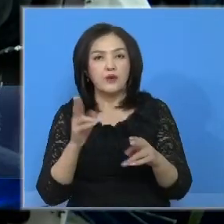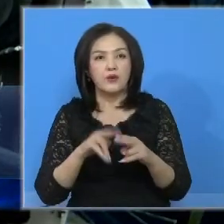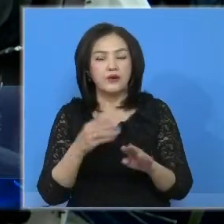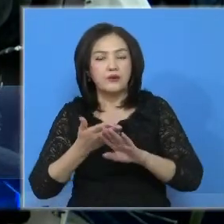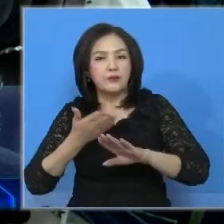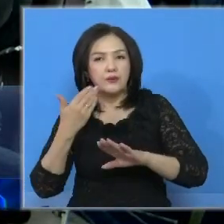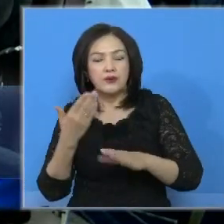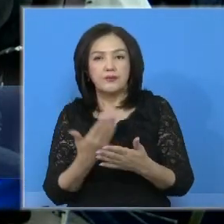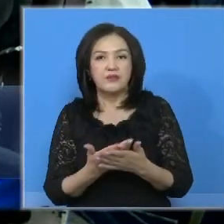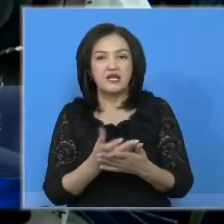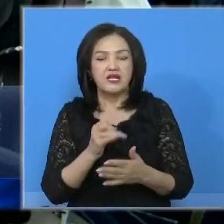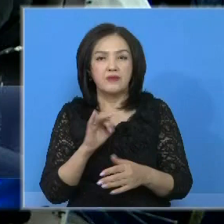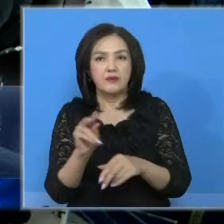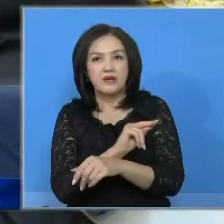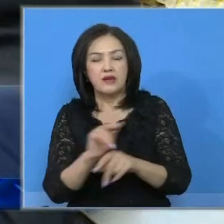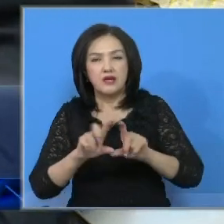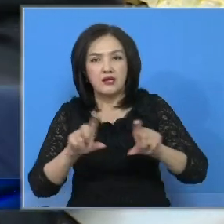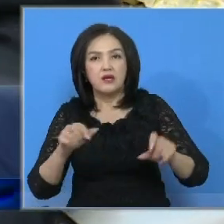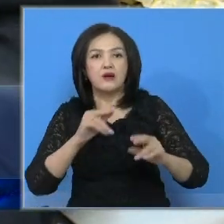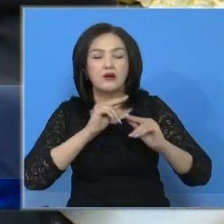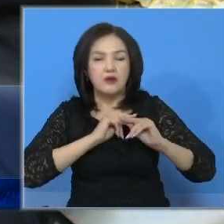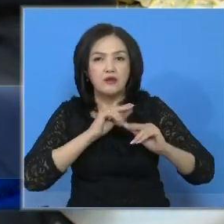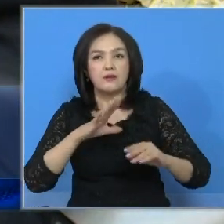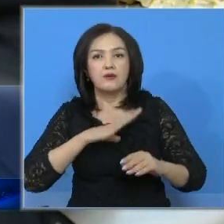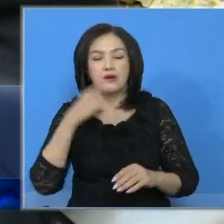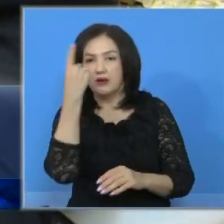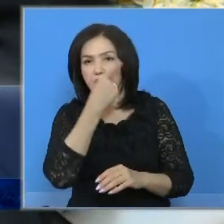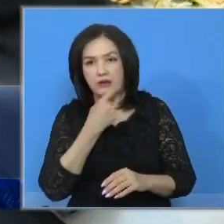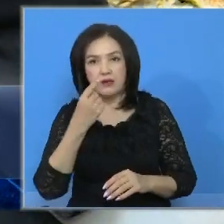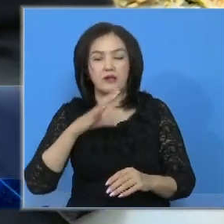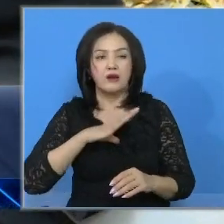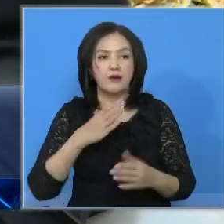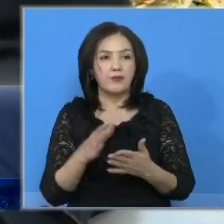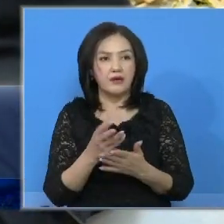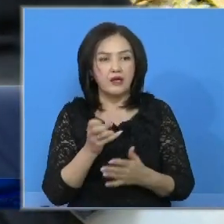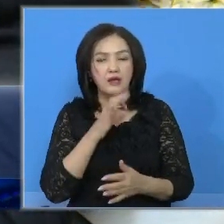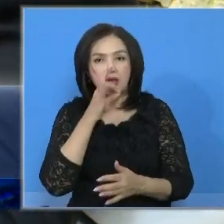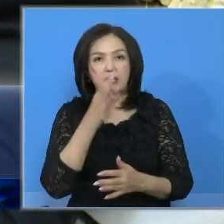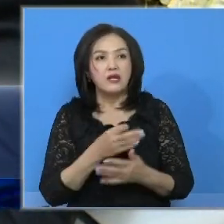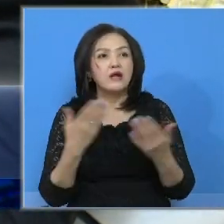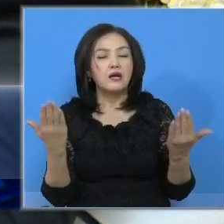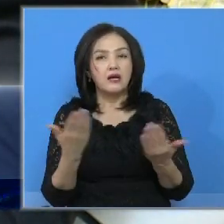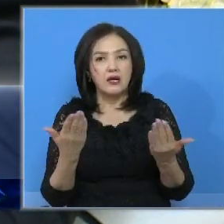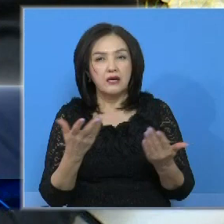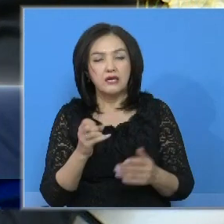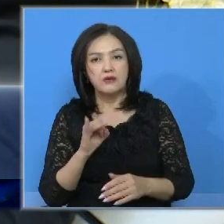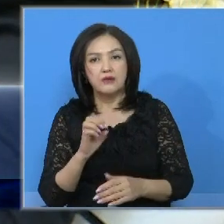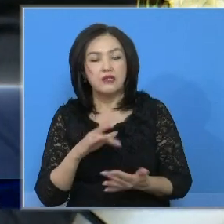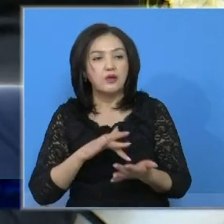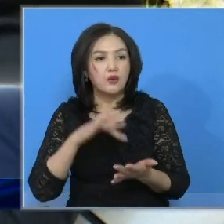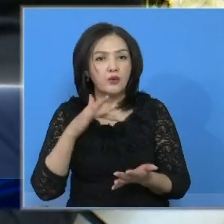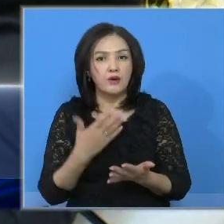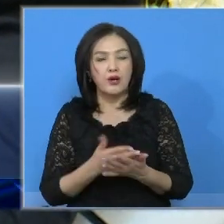шейін реабилитациялық орталықтар жұмыс істеді ғой енді. Көптеген жеке бар, солай ма? Соның нәтижесі қалай? Сол реабилитациялық